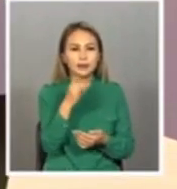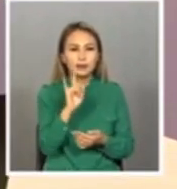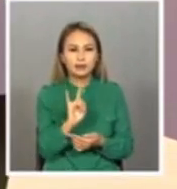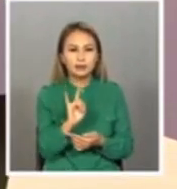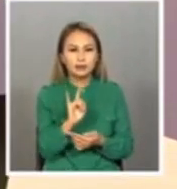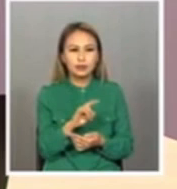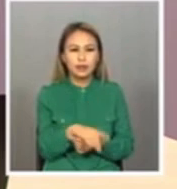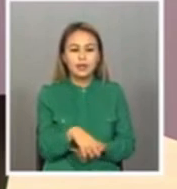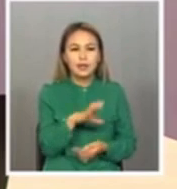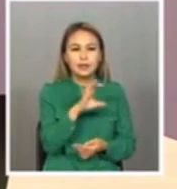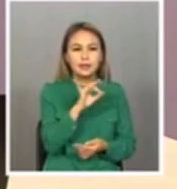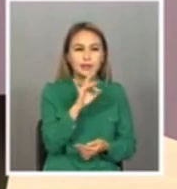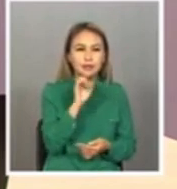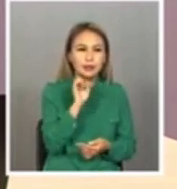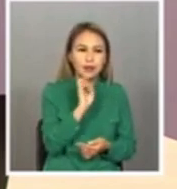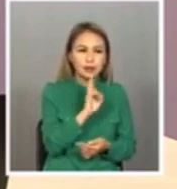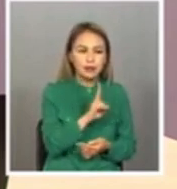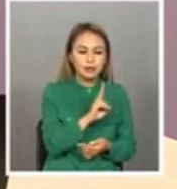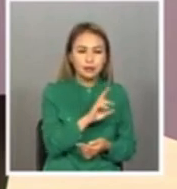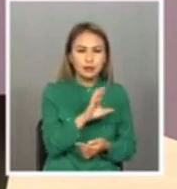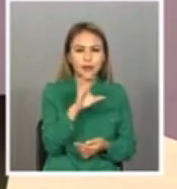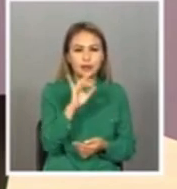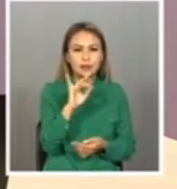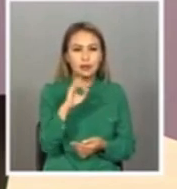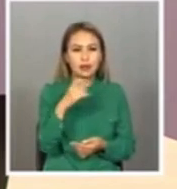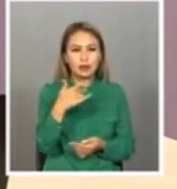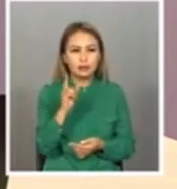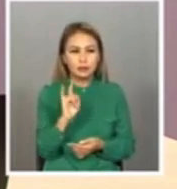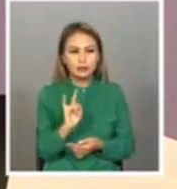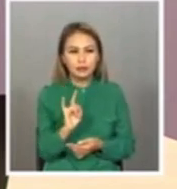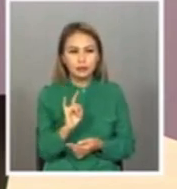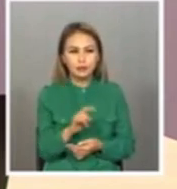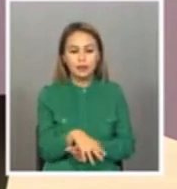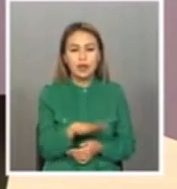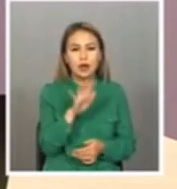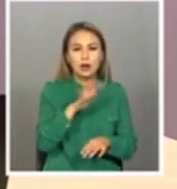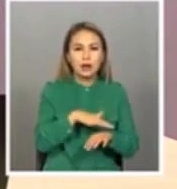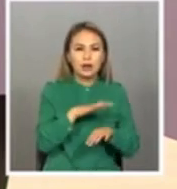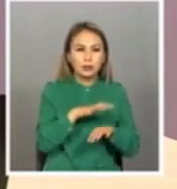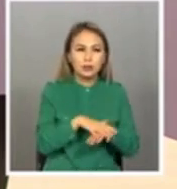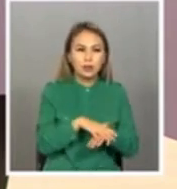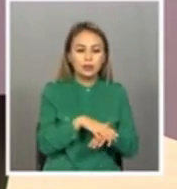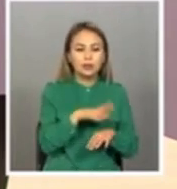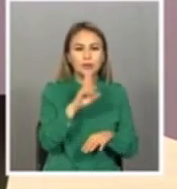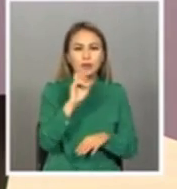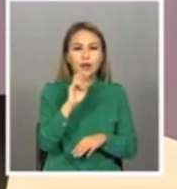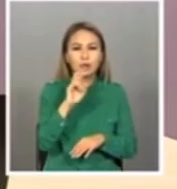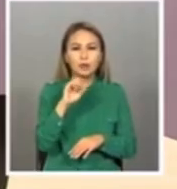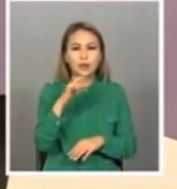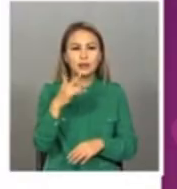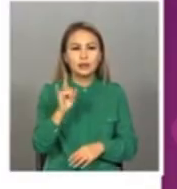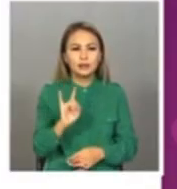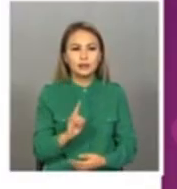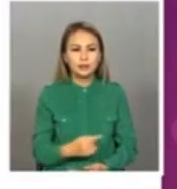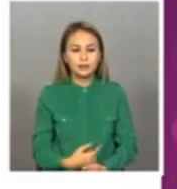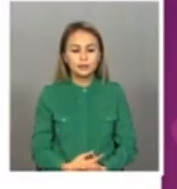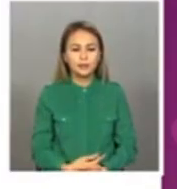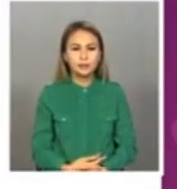қайығы. Сирақ, сирағы. Қақпақ,